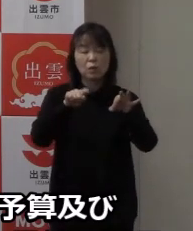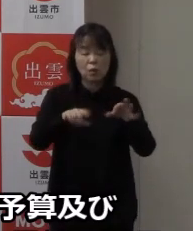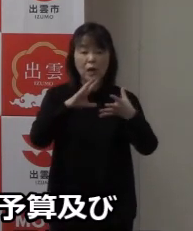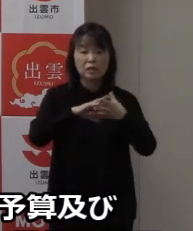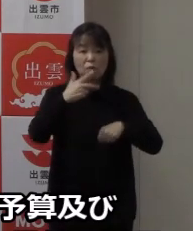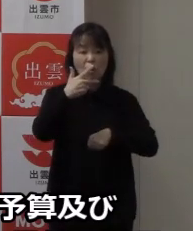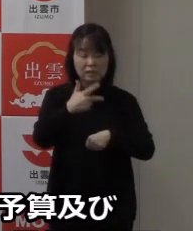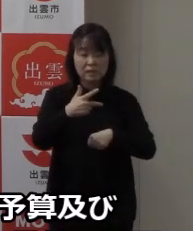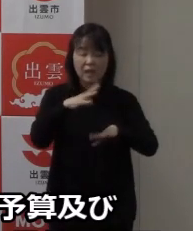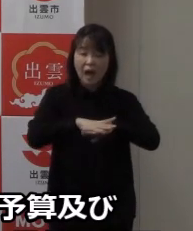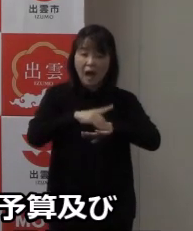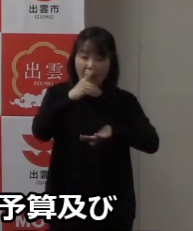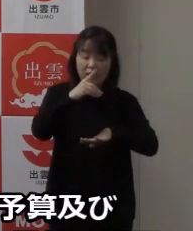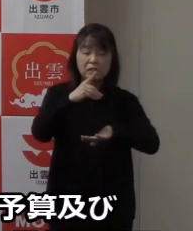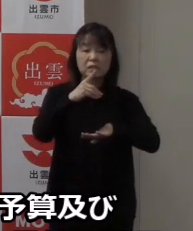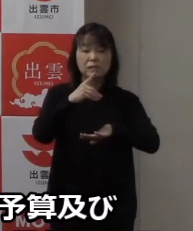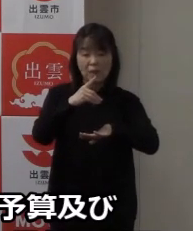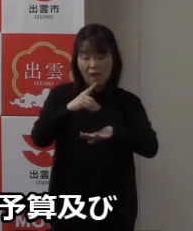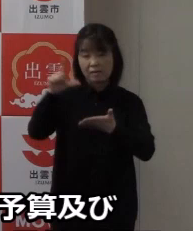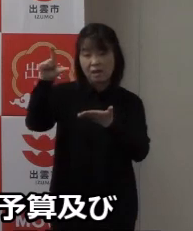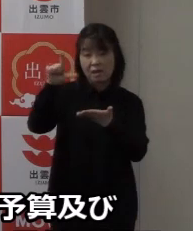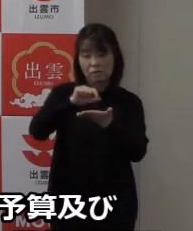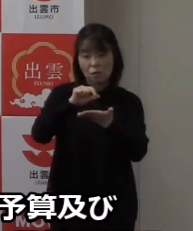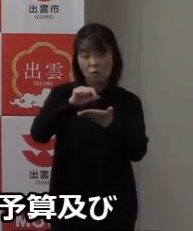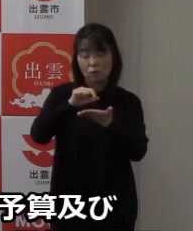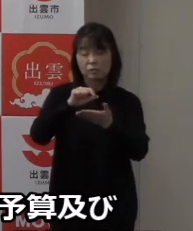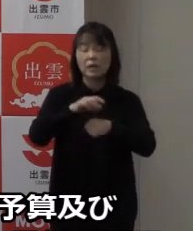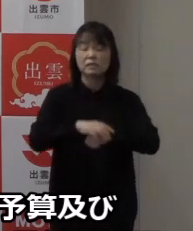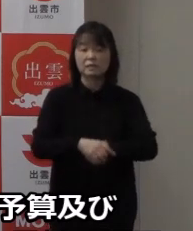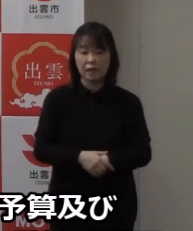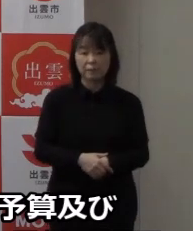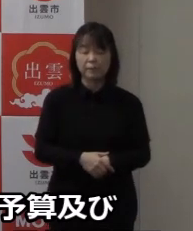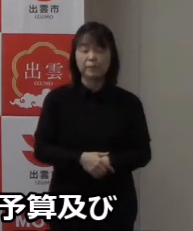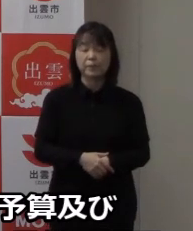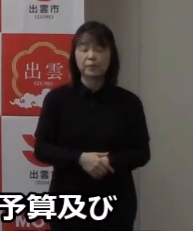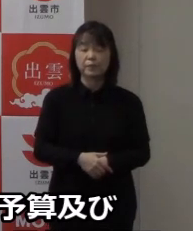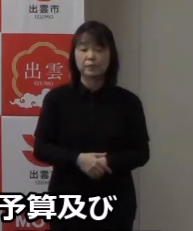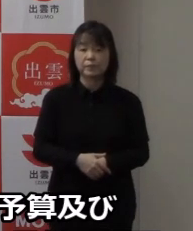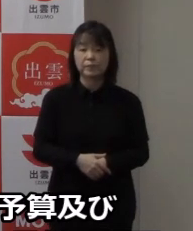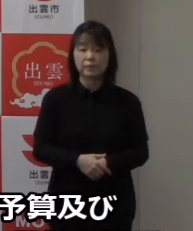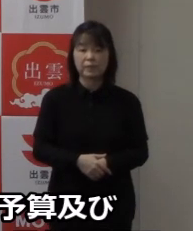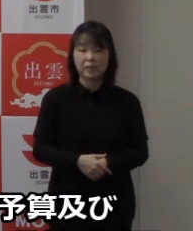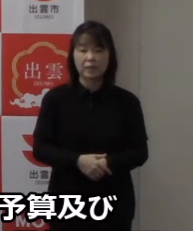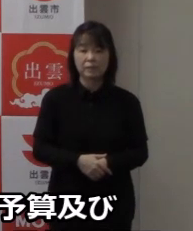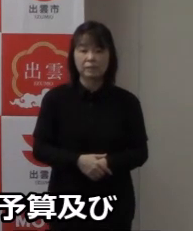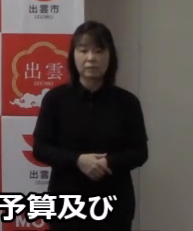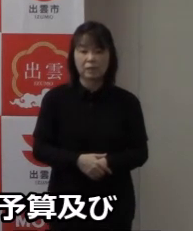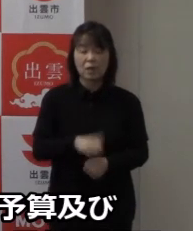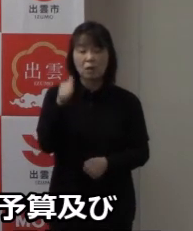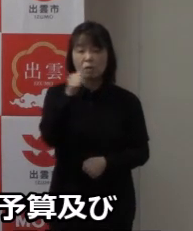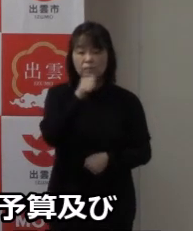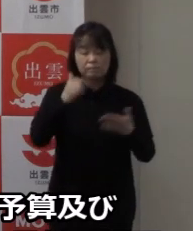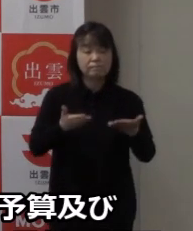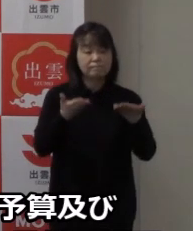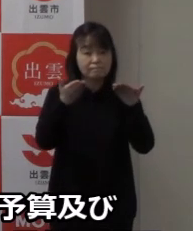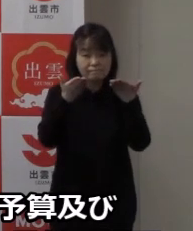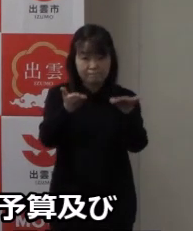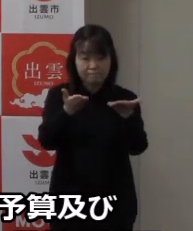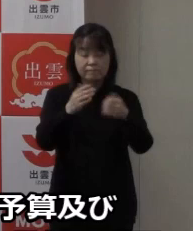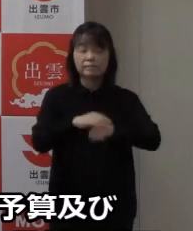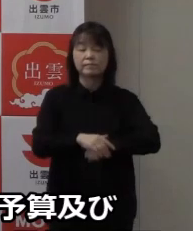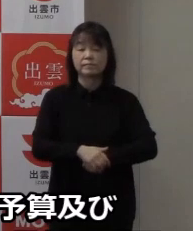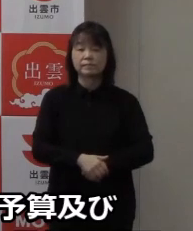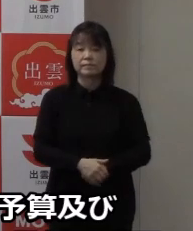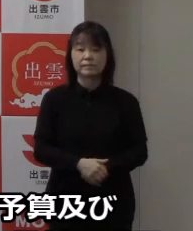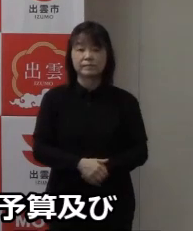て、活用した事例であります。ご紹介をさせていただきたいというふうに思います